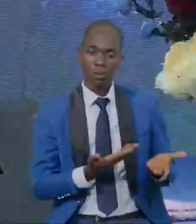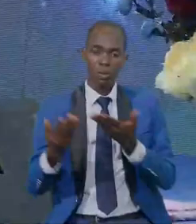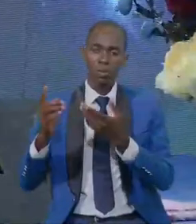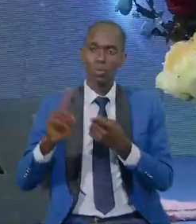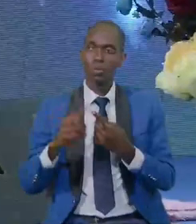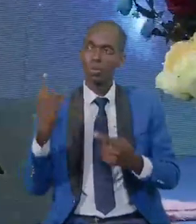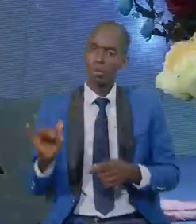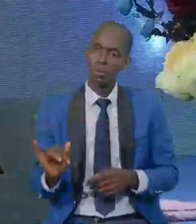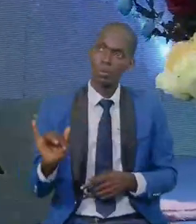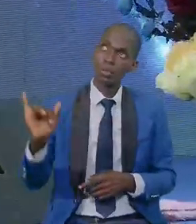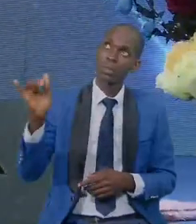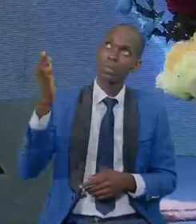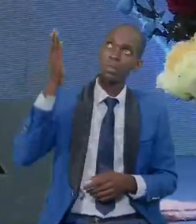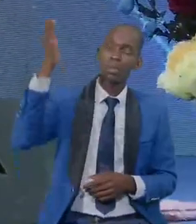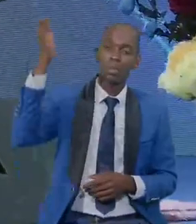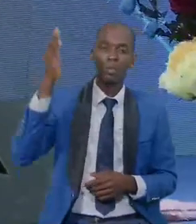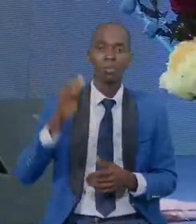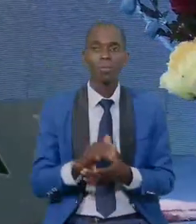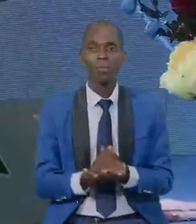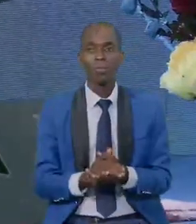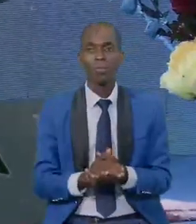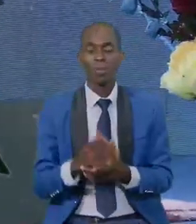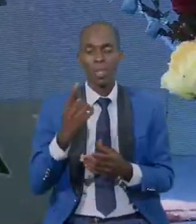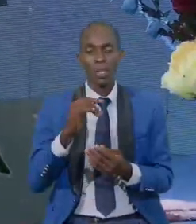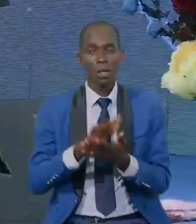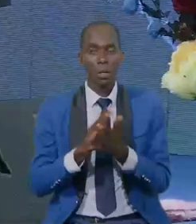Éternel, de la terre, il vous amène à l'éternité.